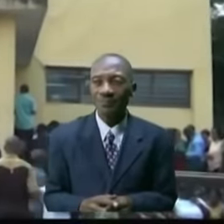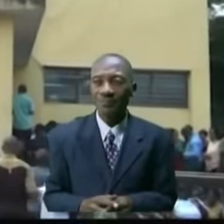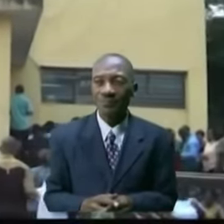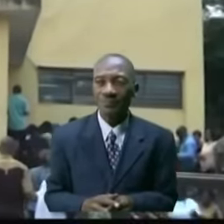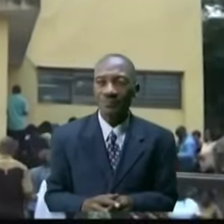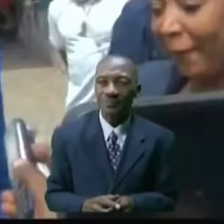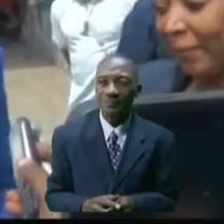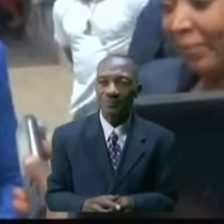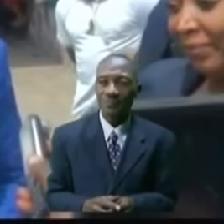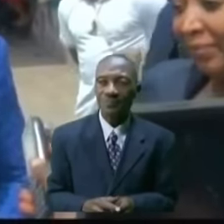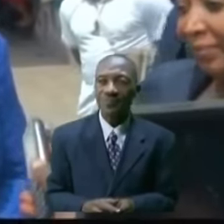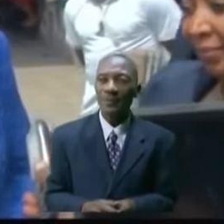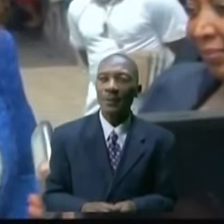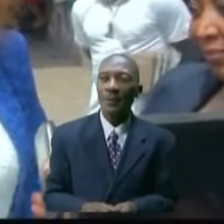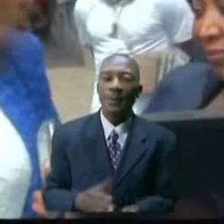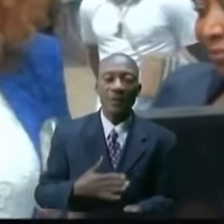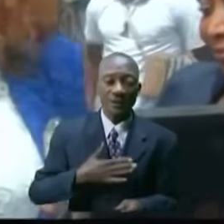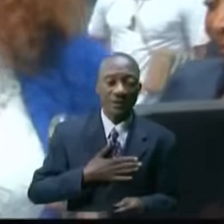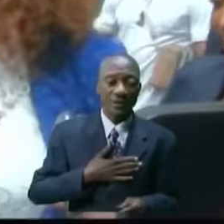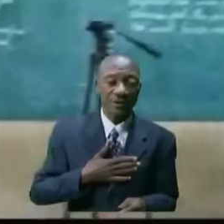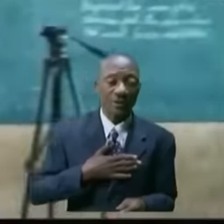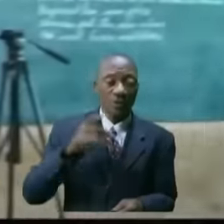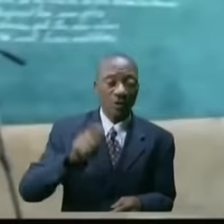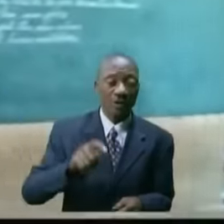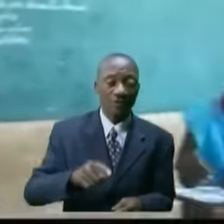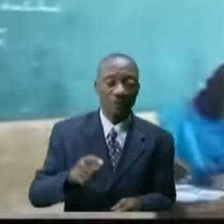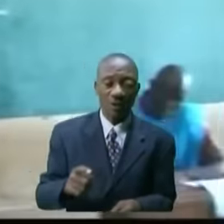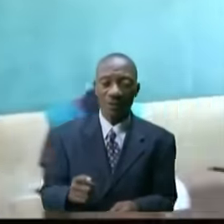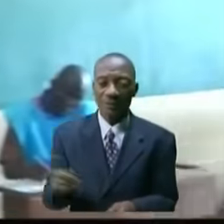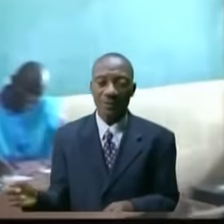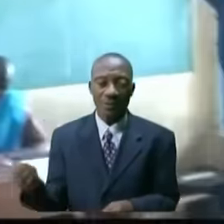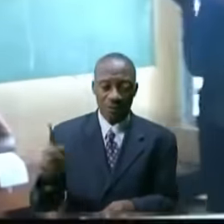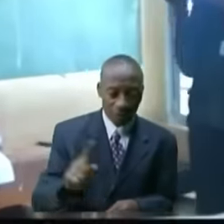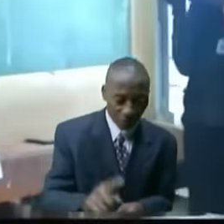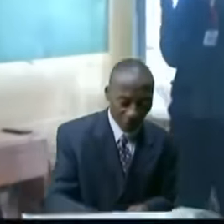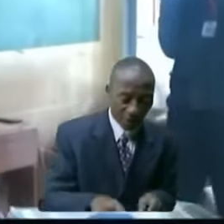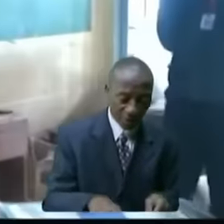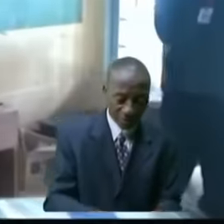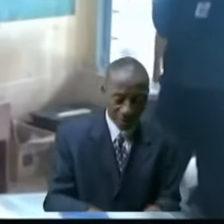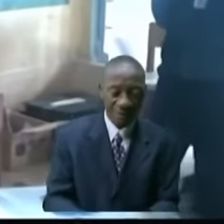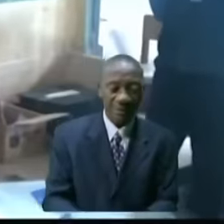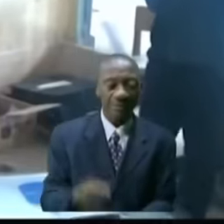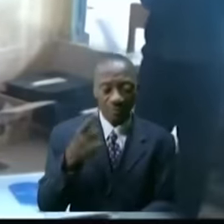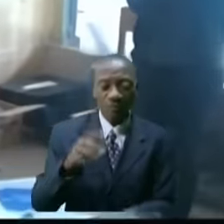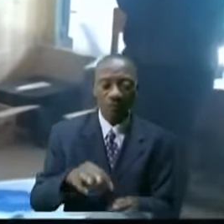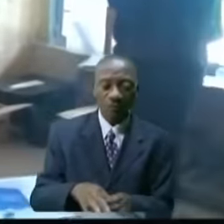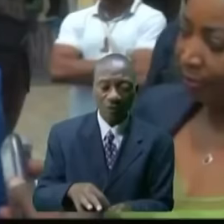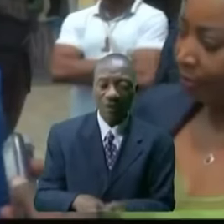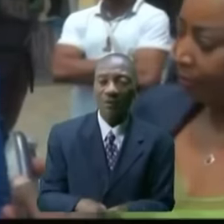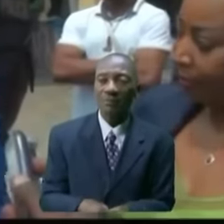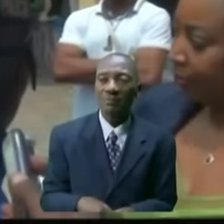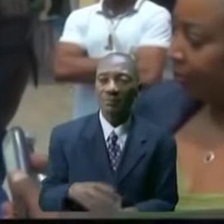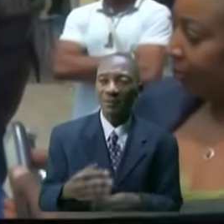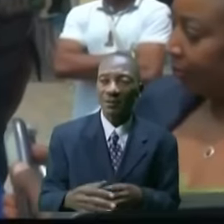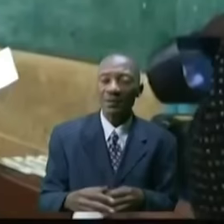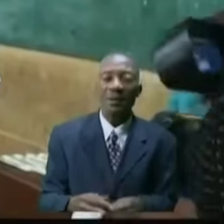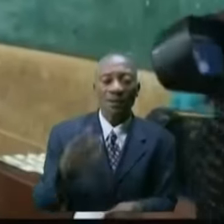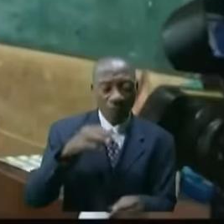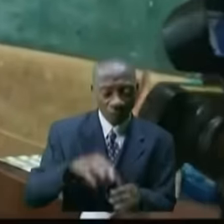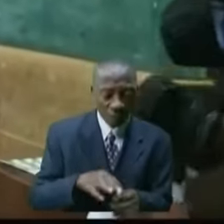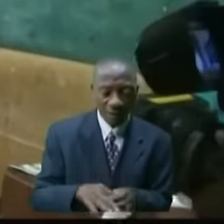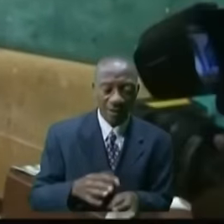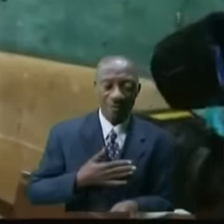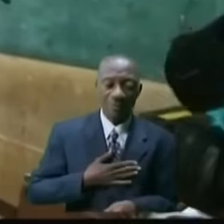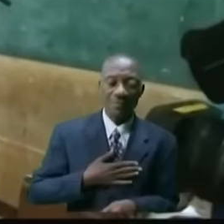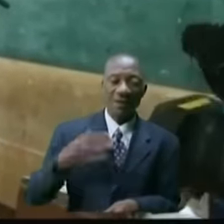joie de venir aujourd'hui pour voter, exercer mon devoir démocratique et voter pour les candidats du gouvernement, surtout celui